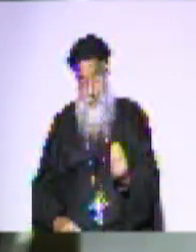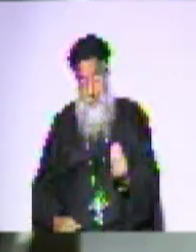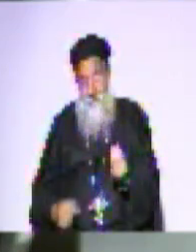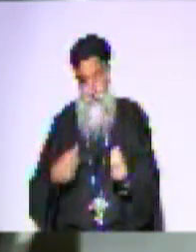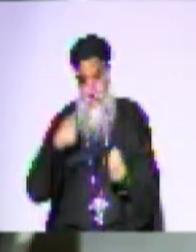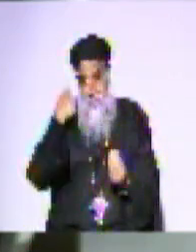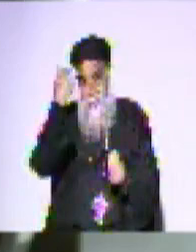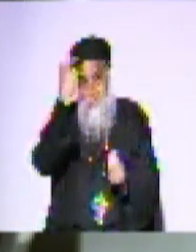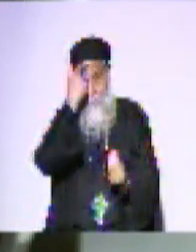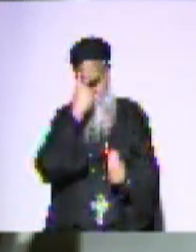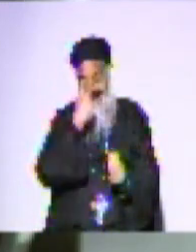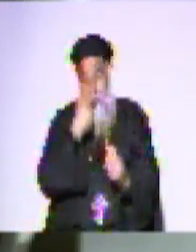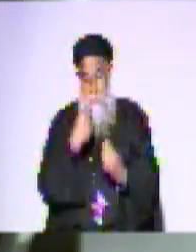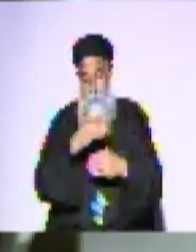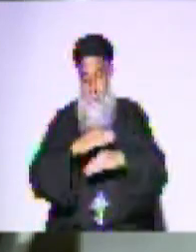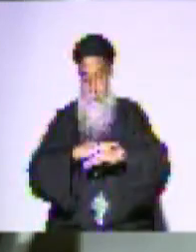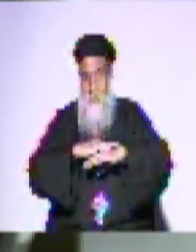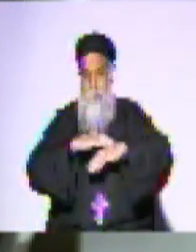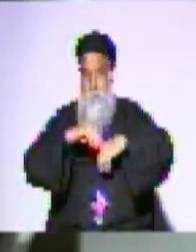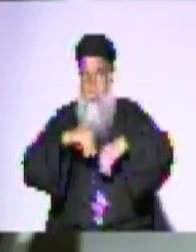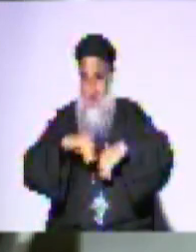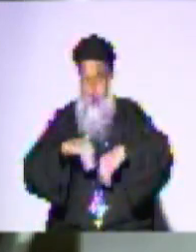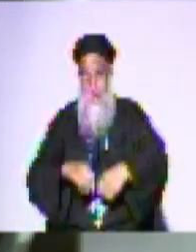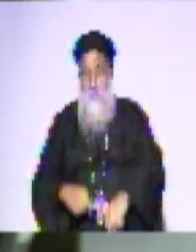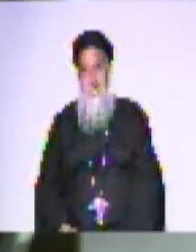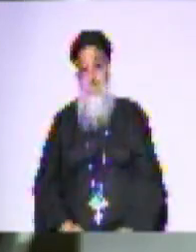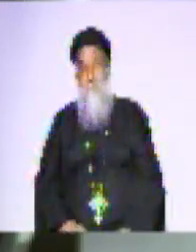وبمعية للفضيلة.